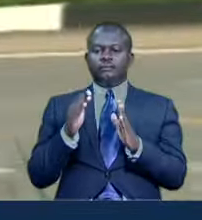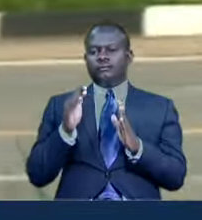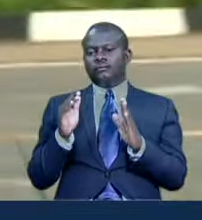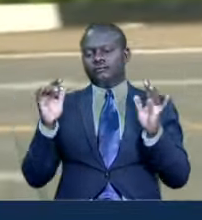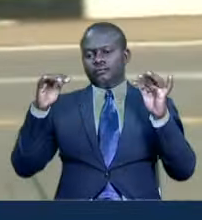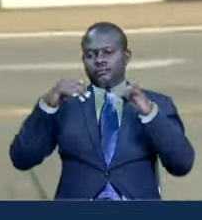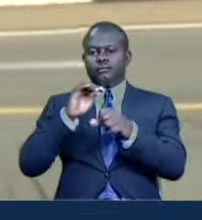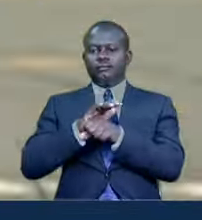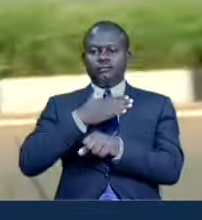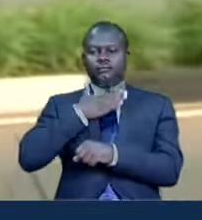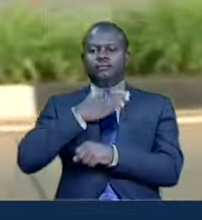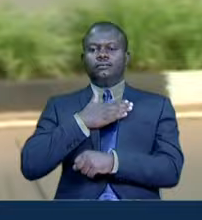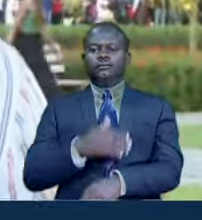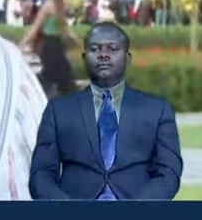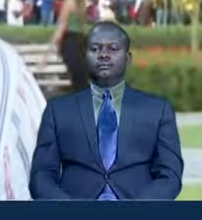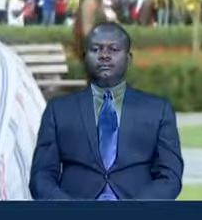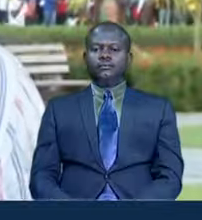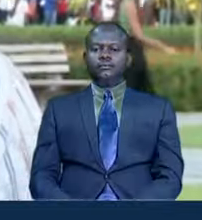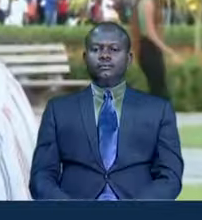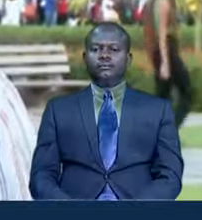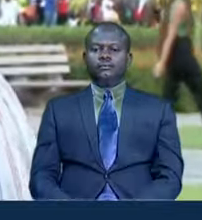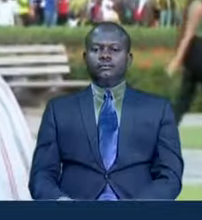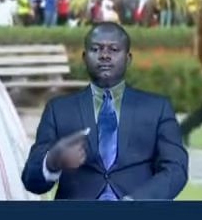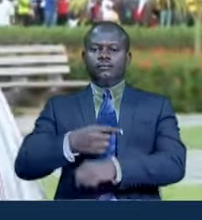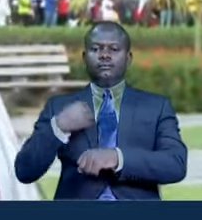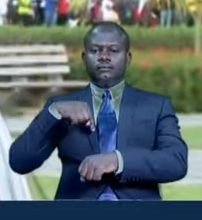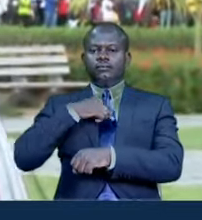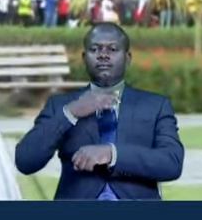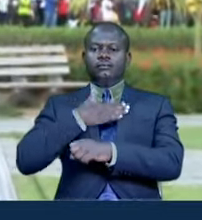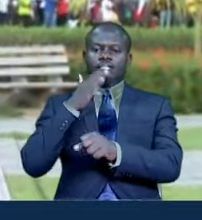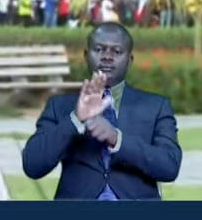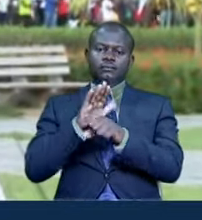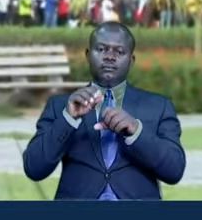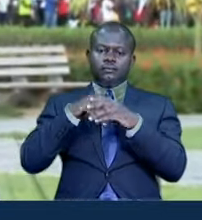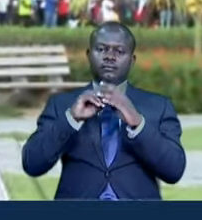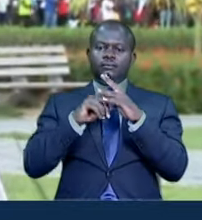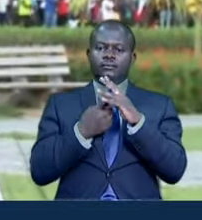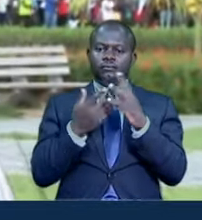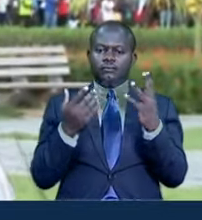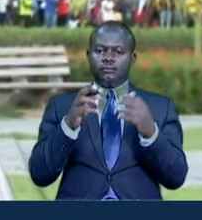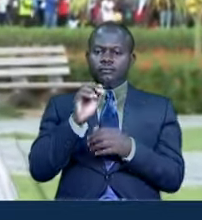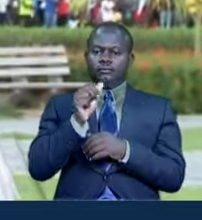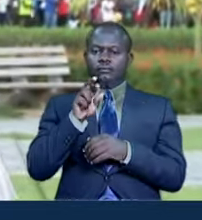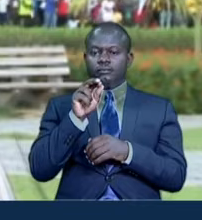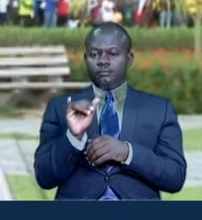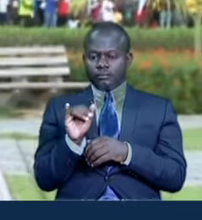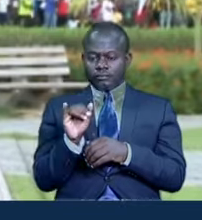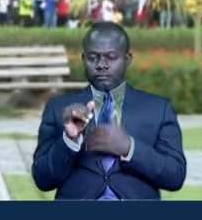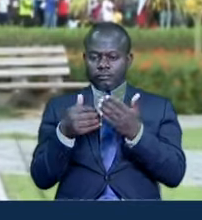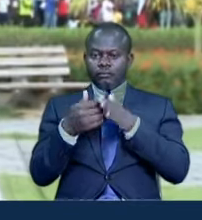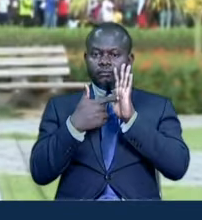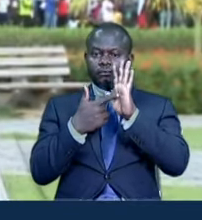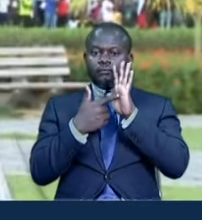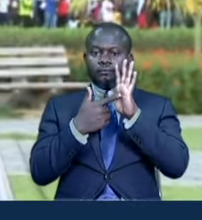n'ubwitabire bushimishije. Ni umunsi twishimiye cyane mu itangizwa rya rally,